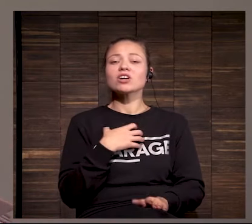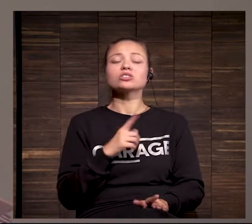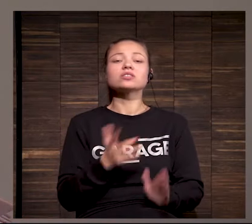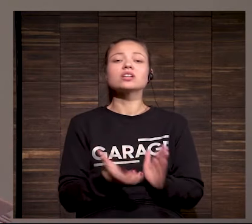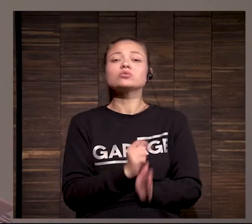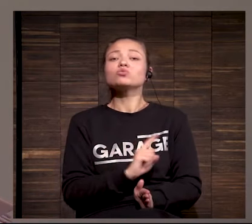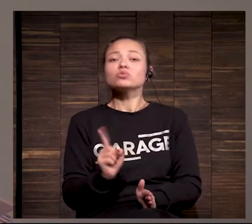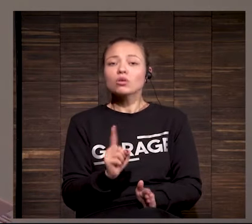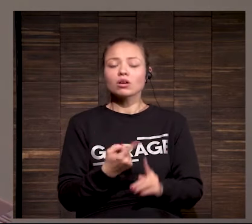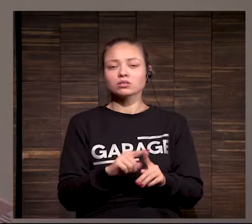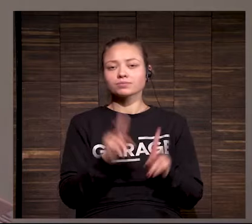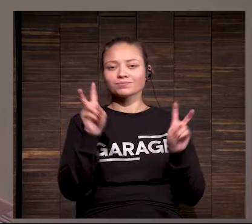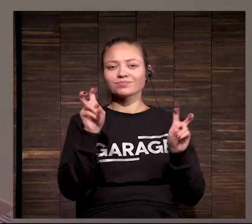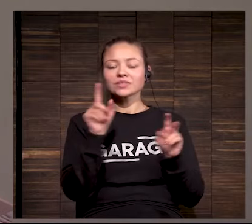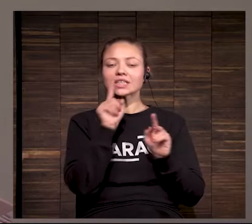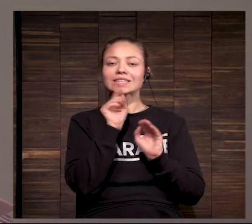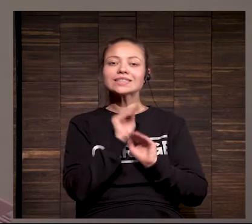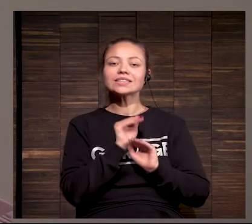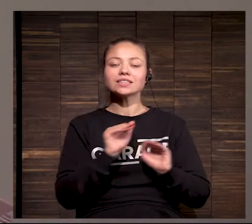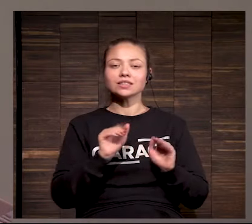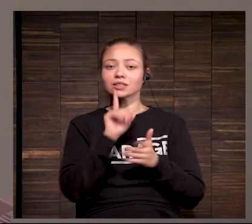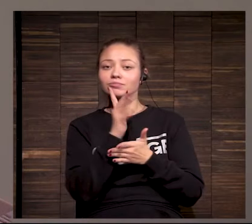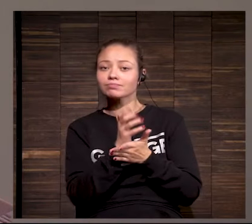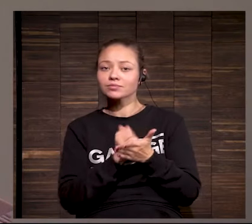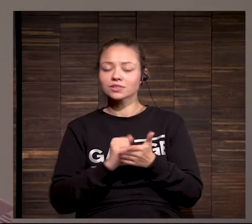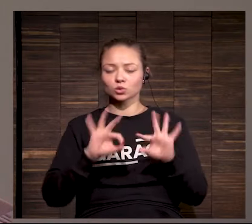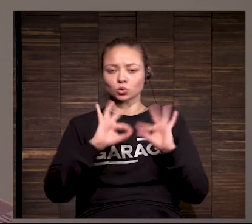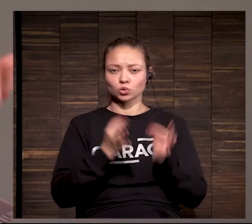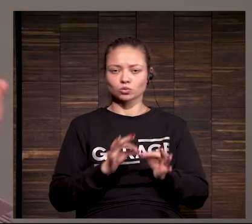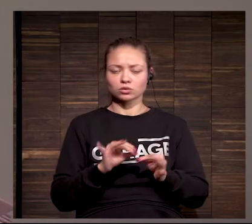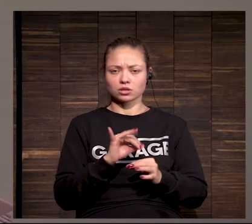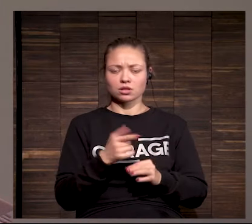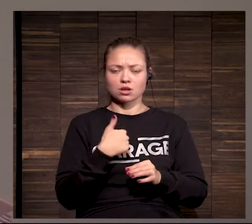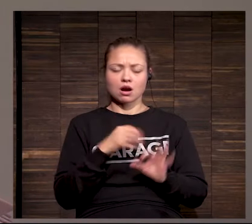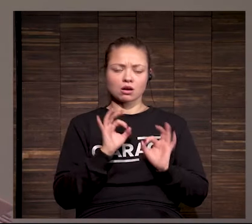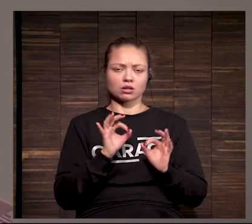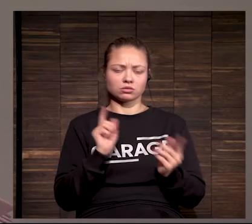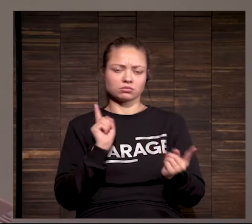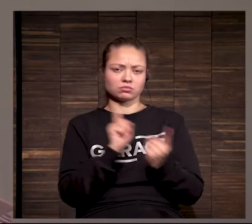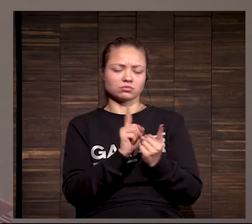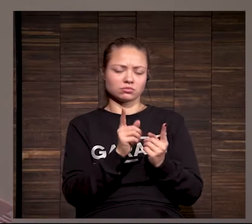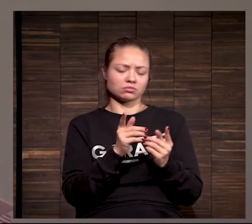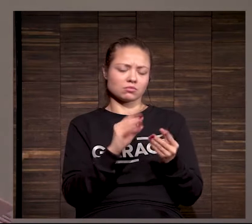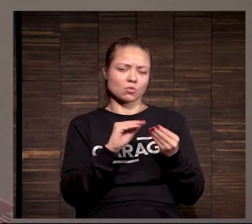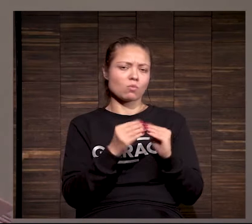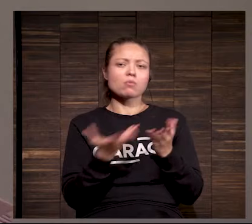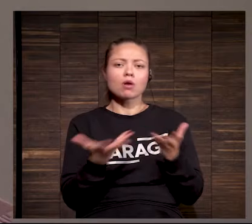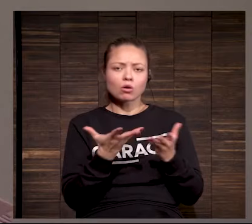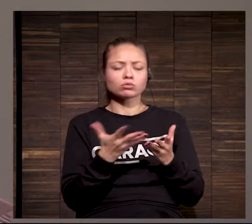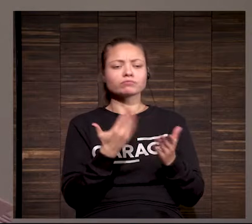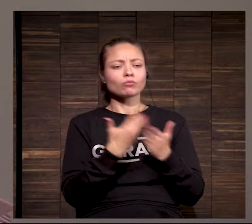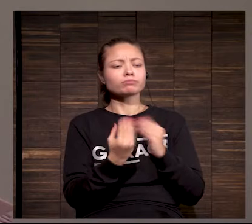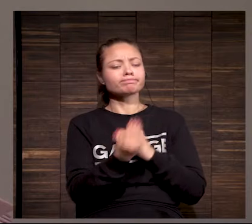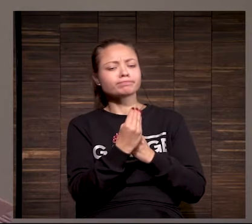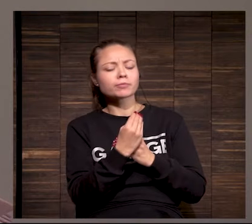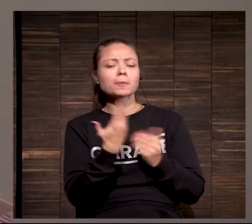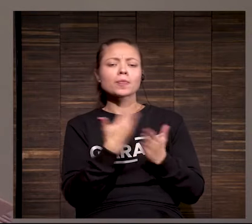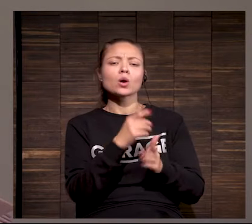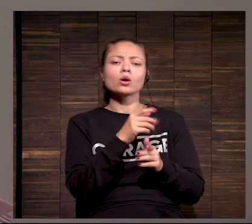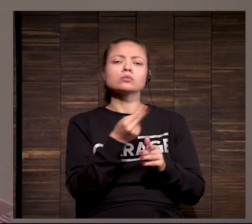я часто сталкивался с аргументом почему деньги тратятся на искусство они на больнице например ленина школы и я поэтому